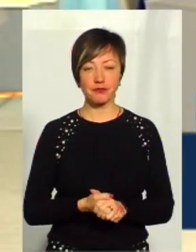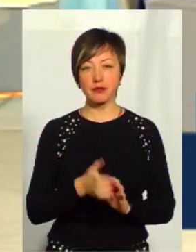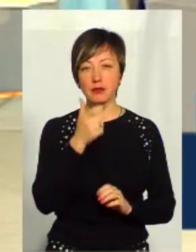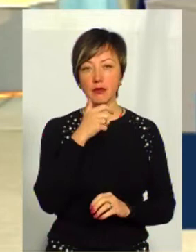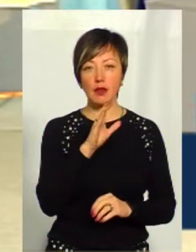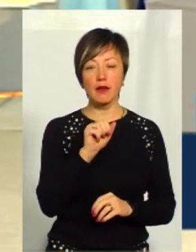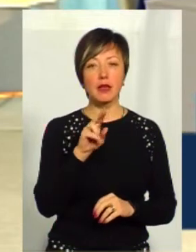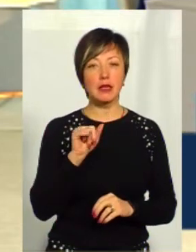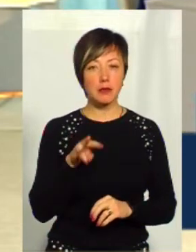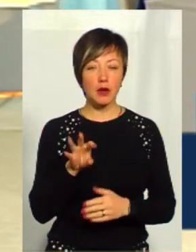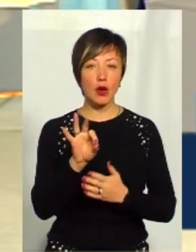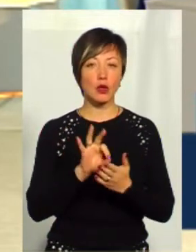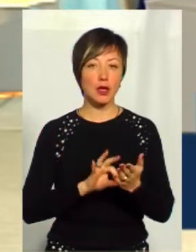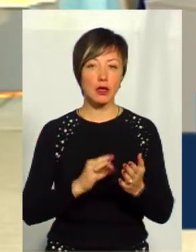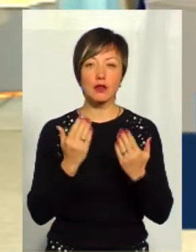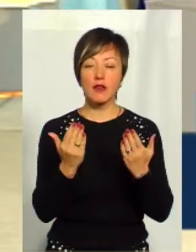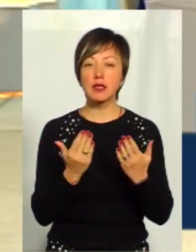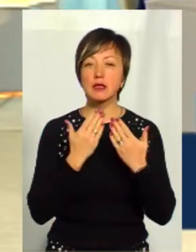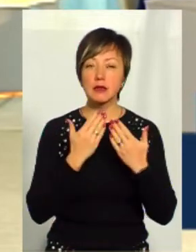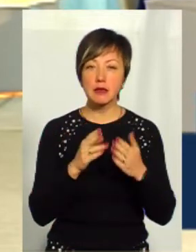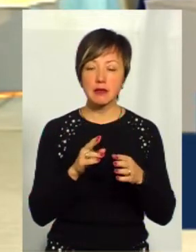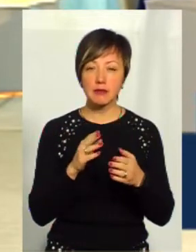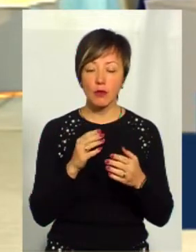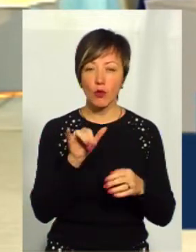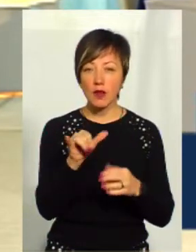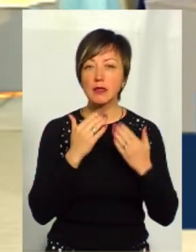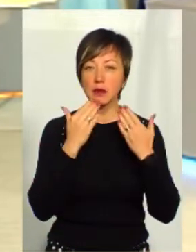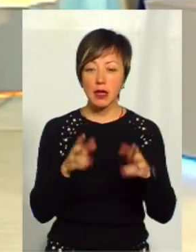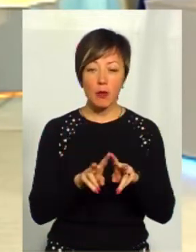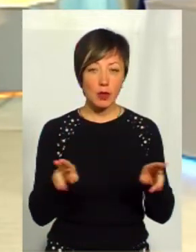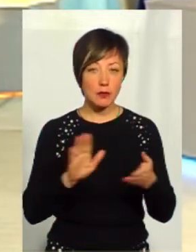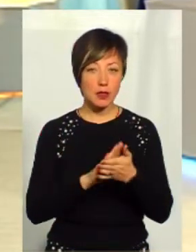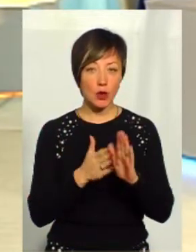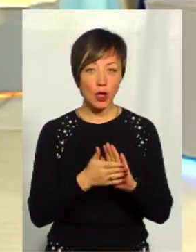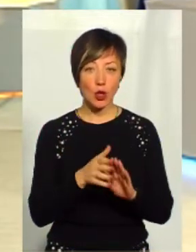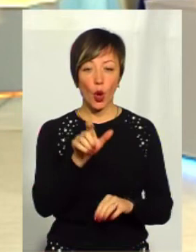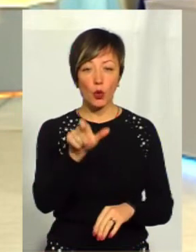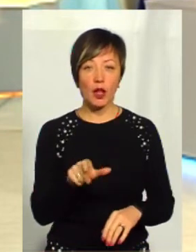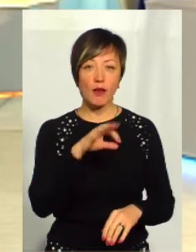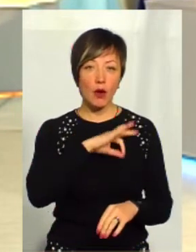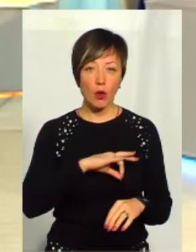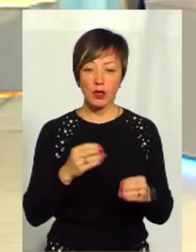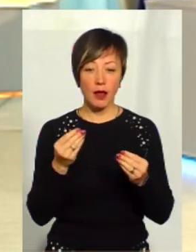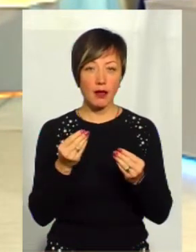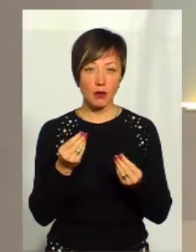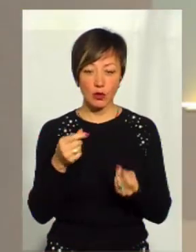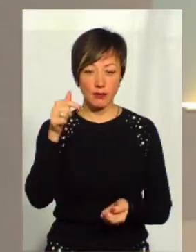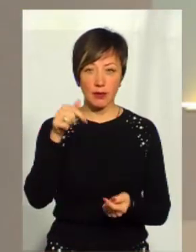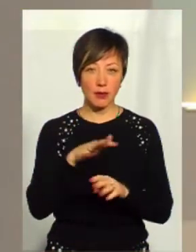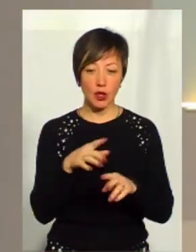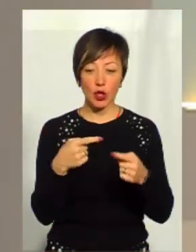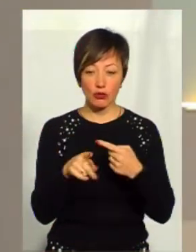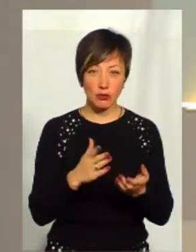Пане Вадиме, одразу вас запитаю. Подібні ситуації, коли людина використовує кошти не за